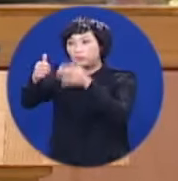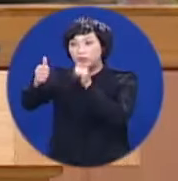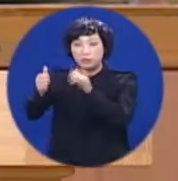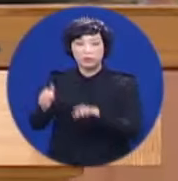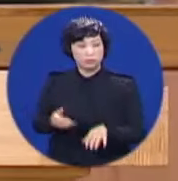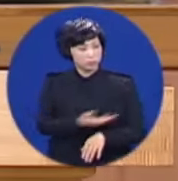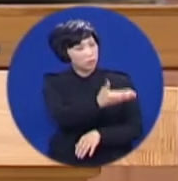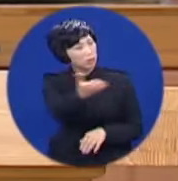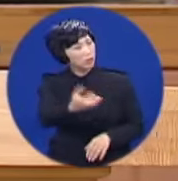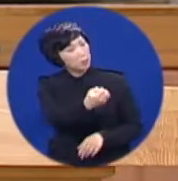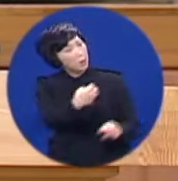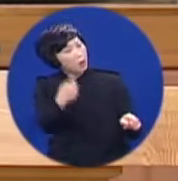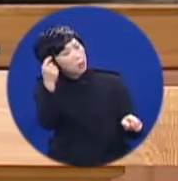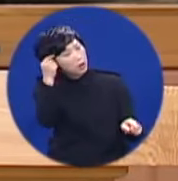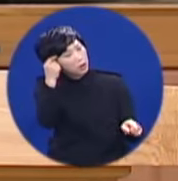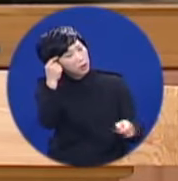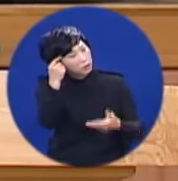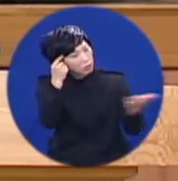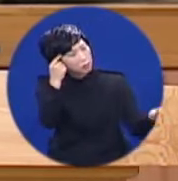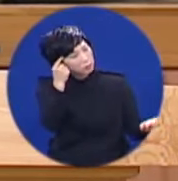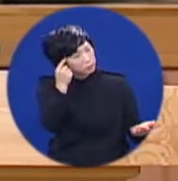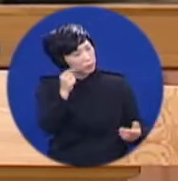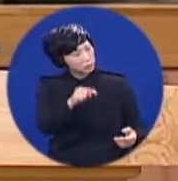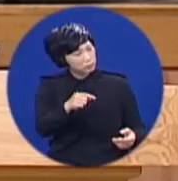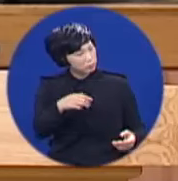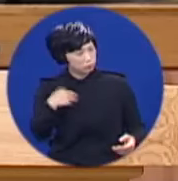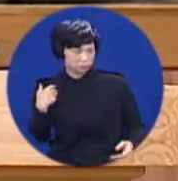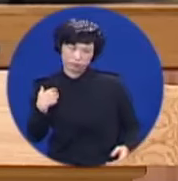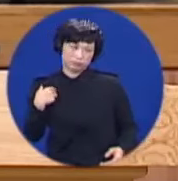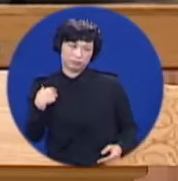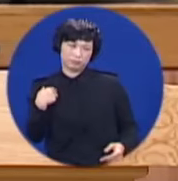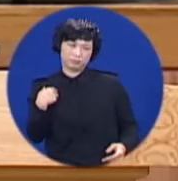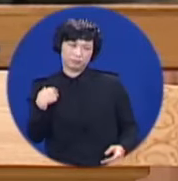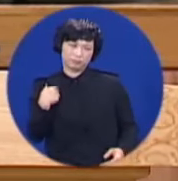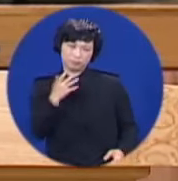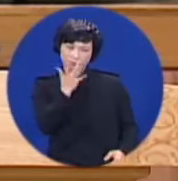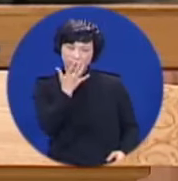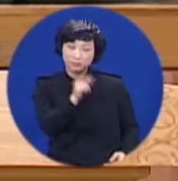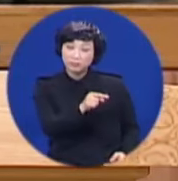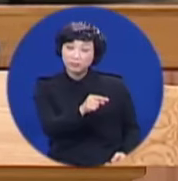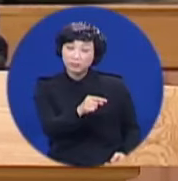너희가 무슨 소리 하는 것을 모르겠다.